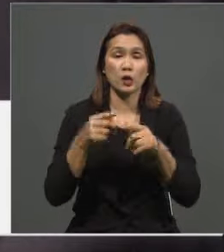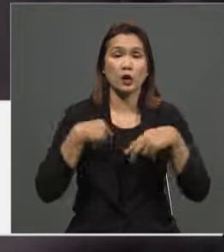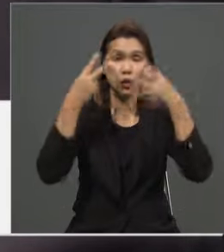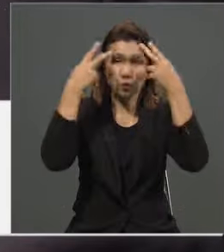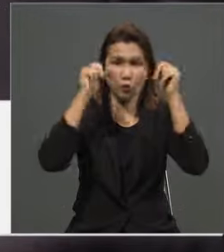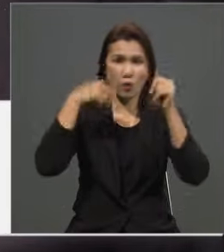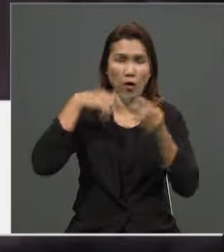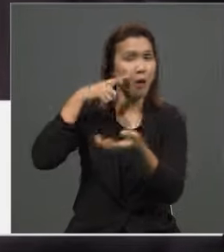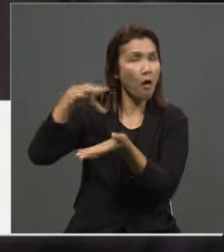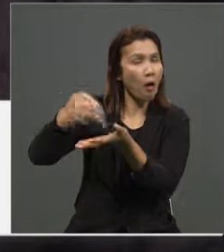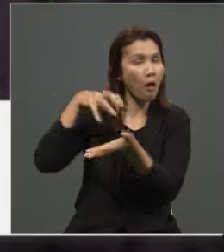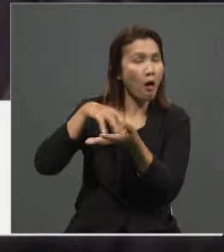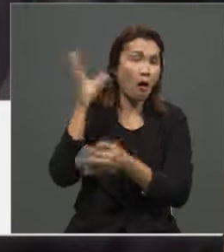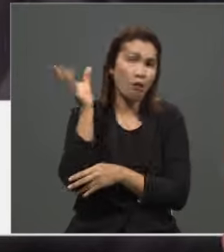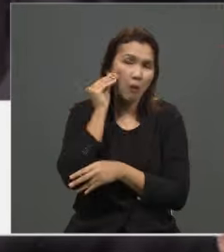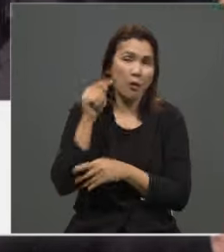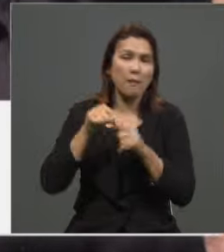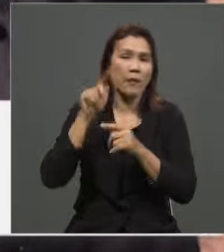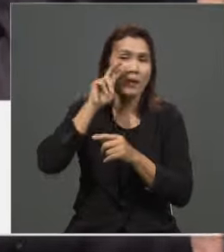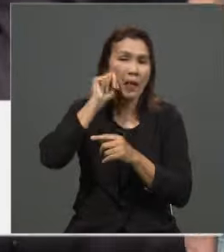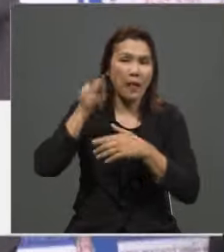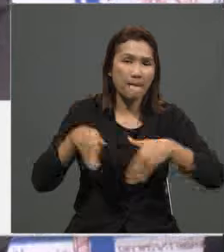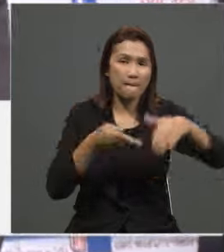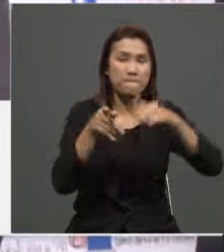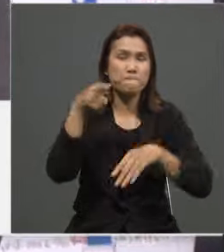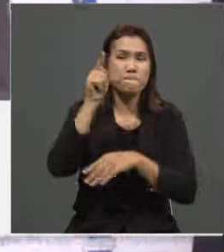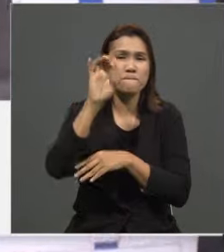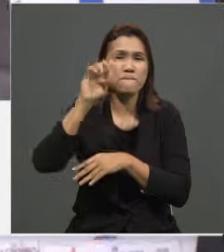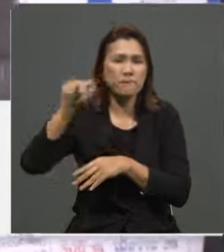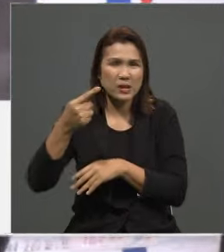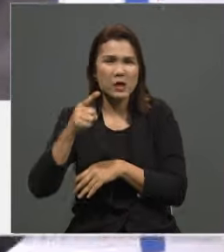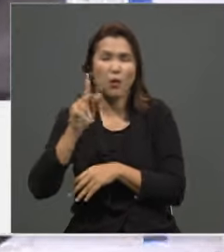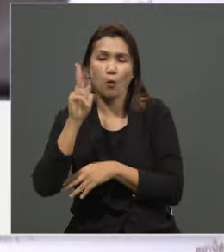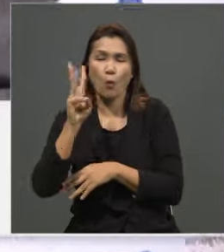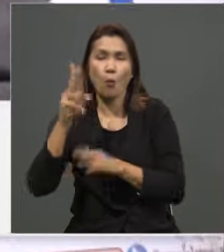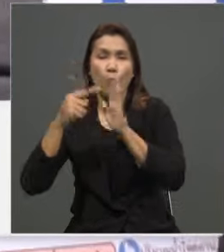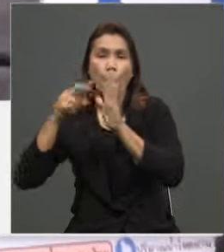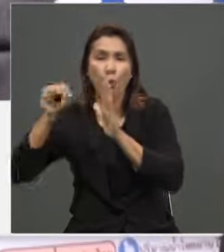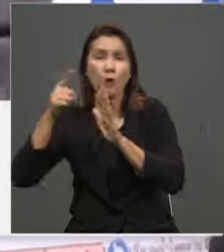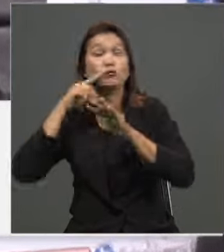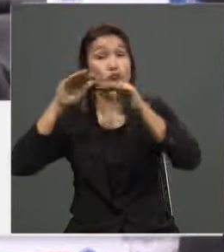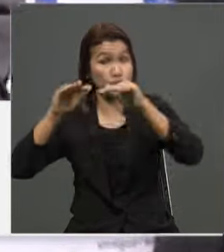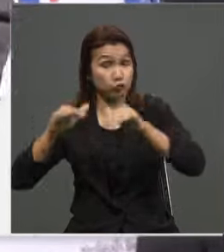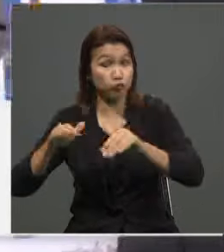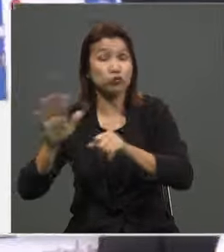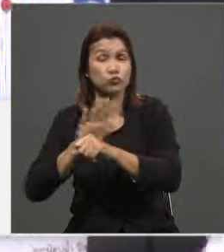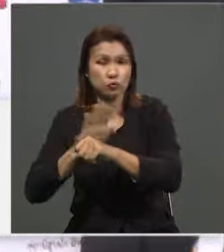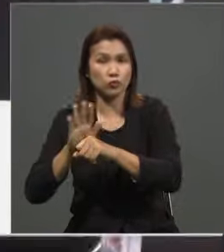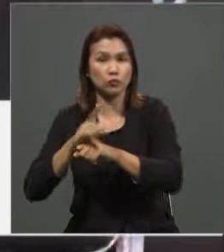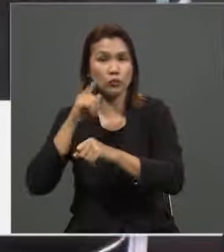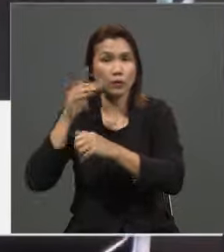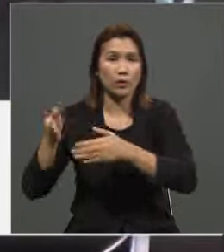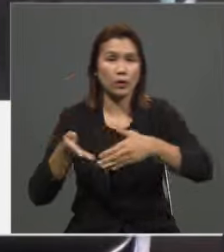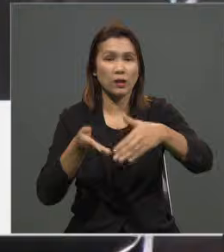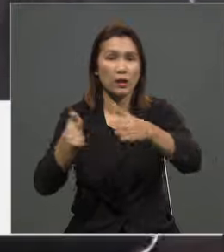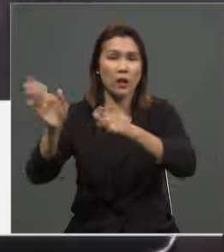รายงานสถานการณ์น้ำซึ่งก็พบว่าแม่น้ำปิงวังยมน่านเข้าสู่สภาวะปกติแล้วเนื่องจากได้ระบายน้ำผ่านไปทางแม่น้ำ